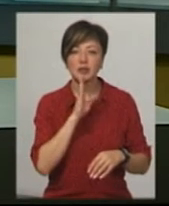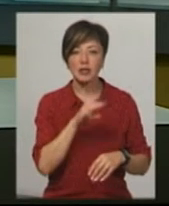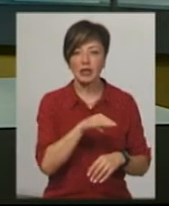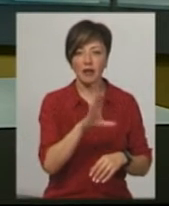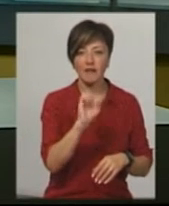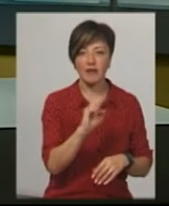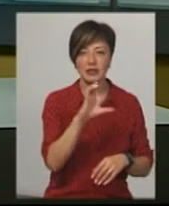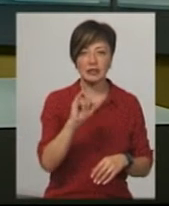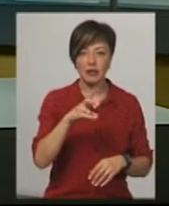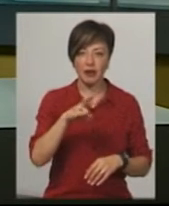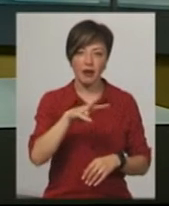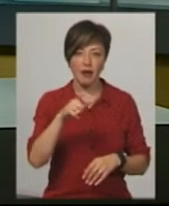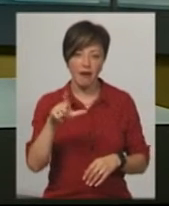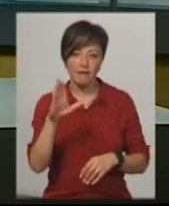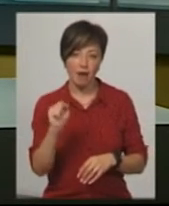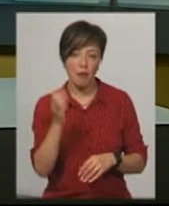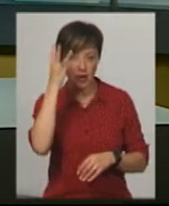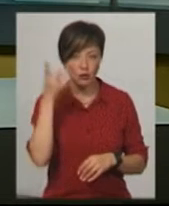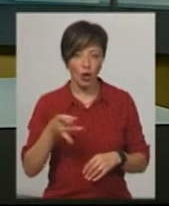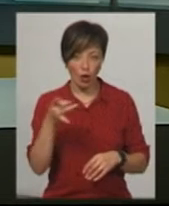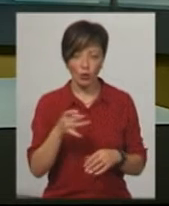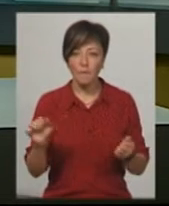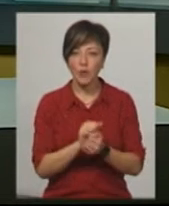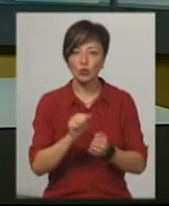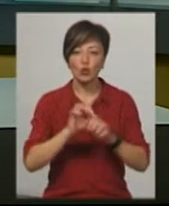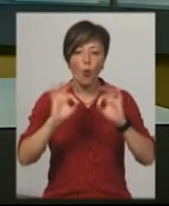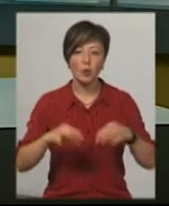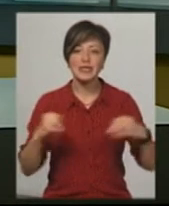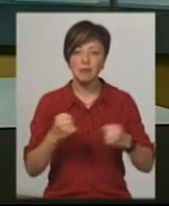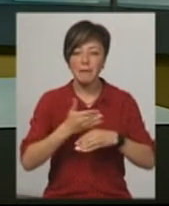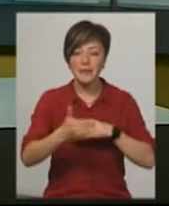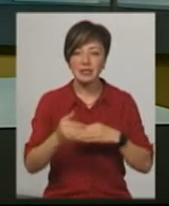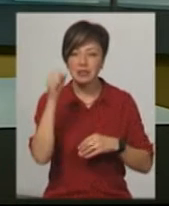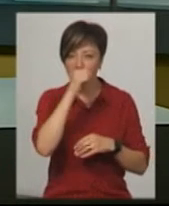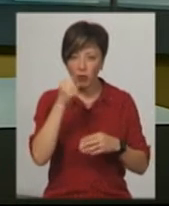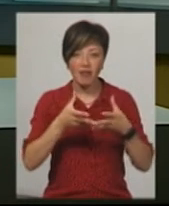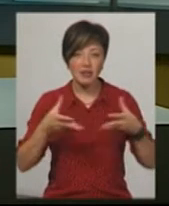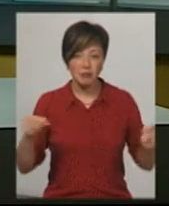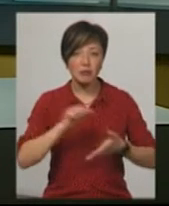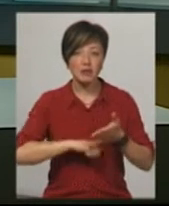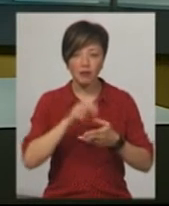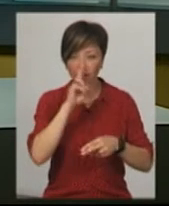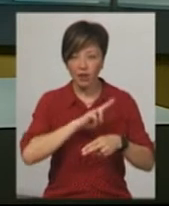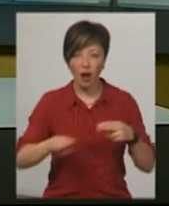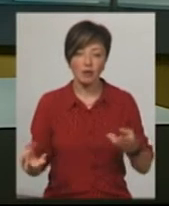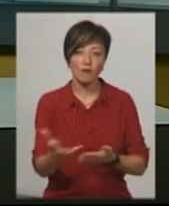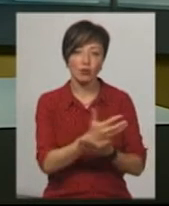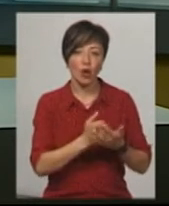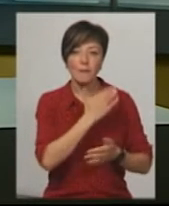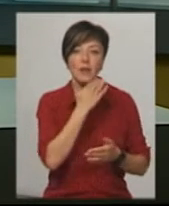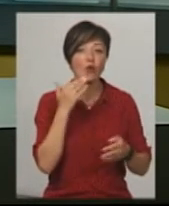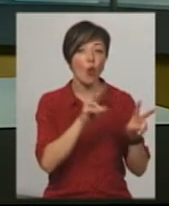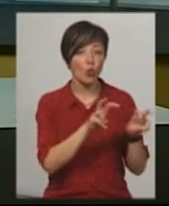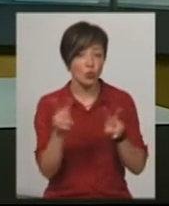Васильєвої у Хмельницькому районі. За її словами, посушливі осінь, зима та пізні заморозки навесні призвели до втрати урожаю багатьох